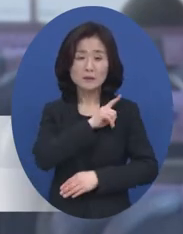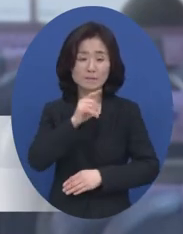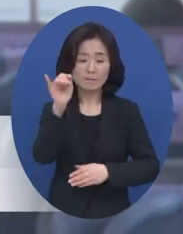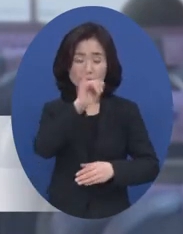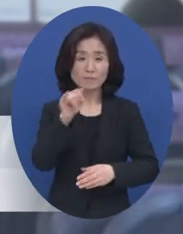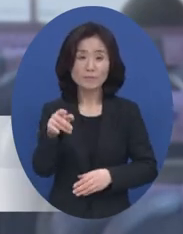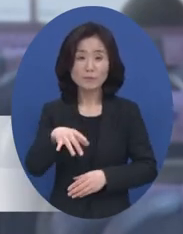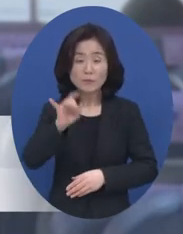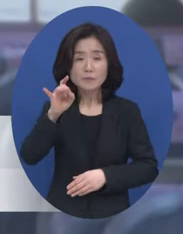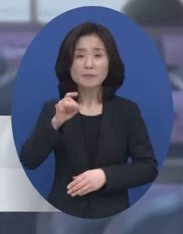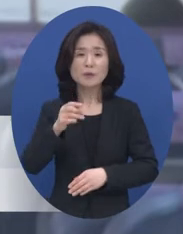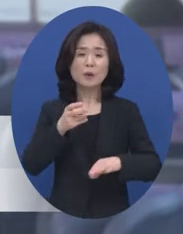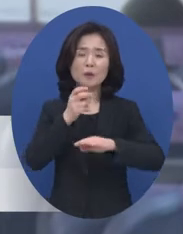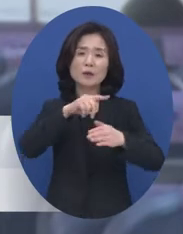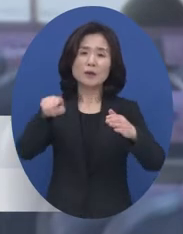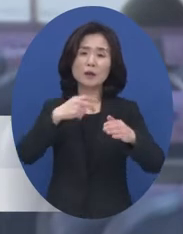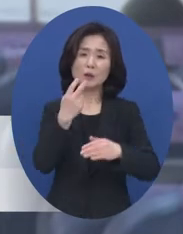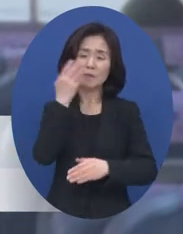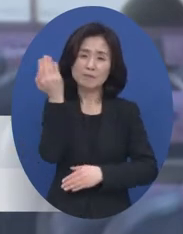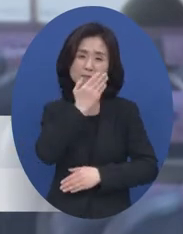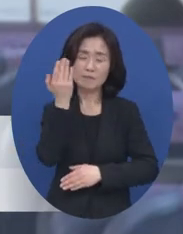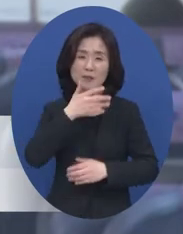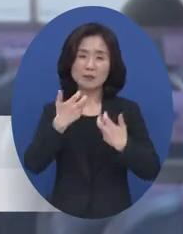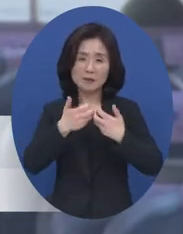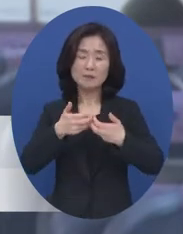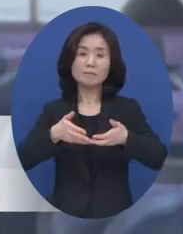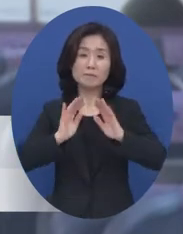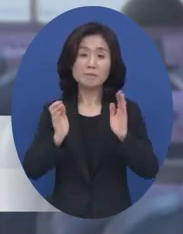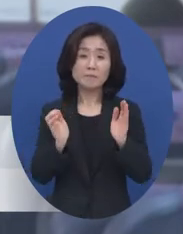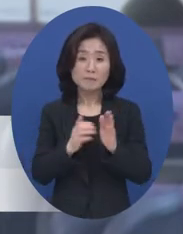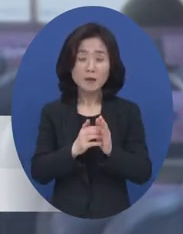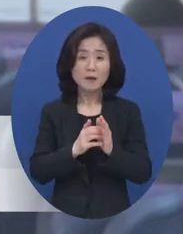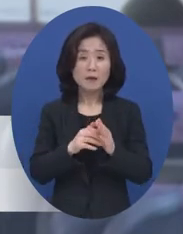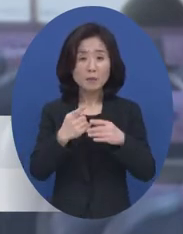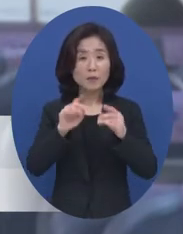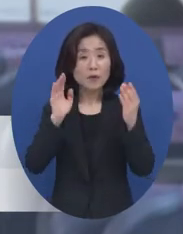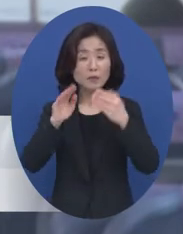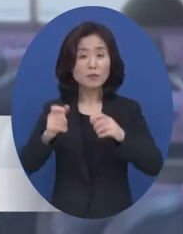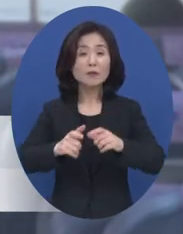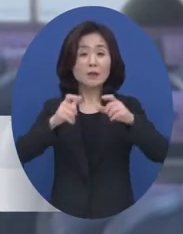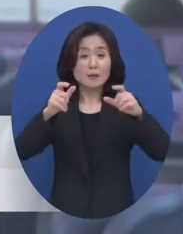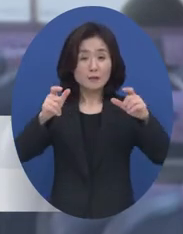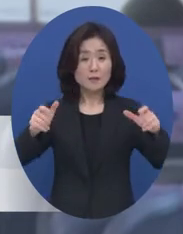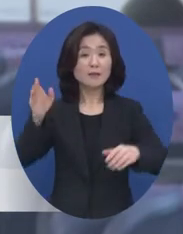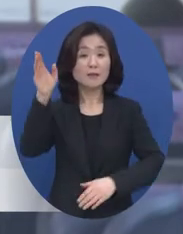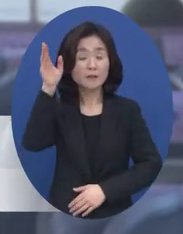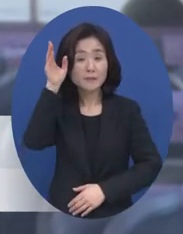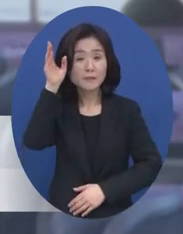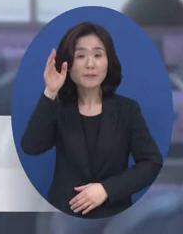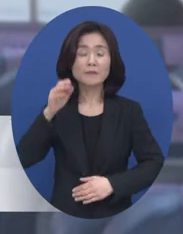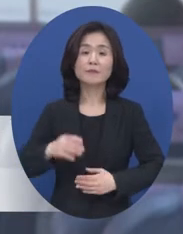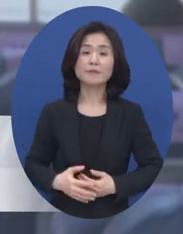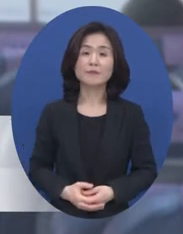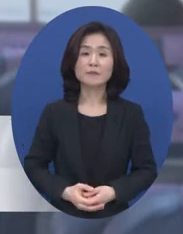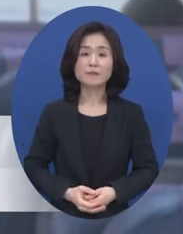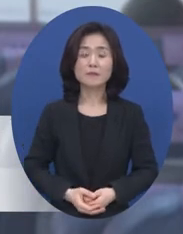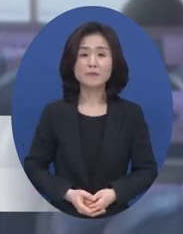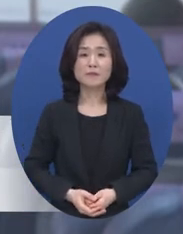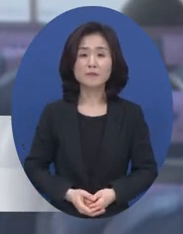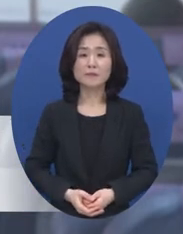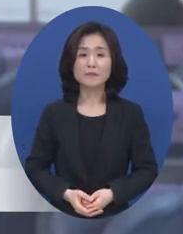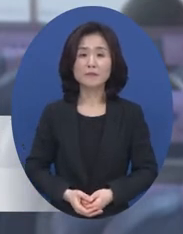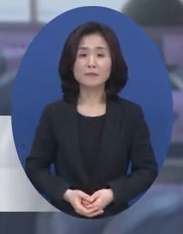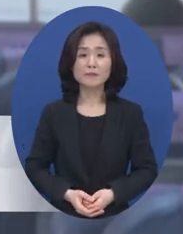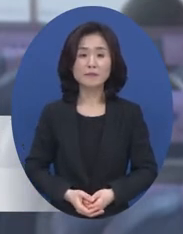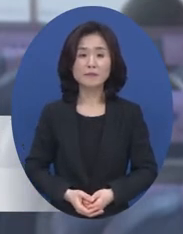버스 안에 공기 정화기를 설치한 건데요. 성능 평가를 거쳐 확대될 것으로 기대됩니다. 최창순 기자가 현장